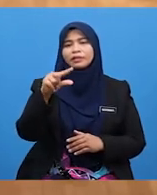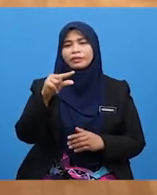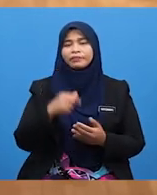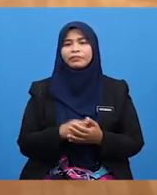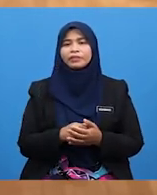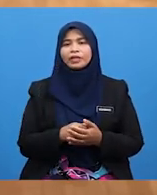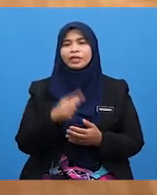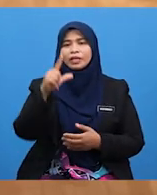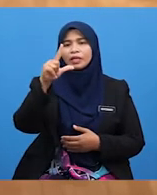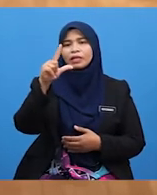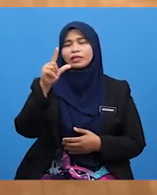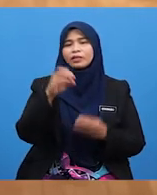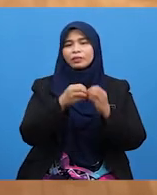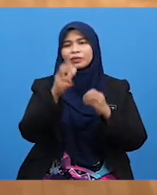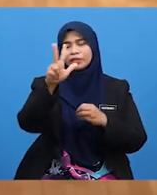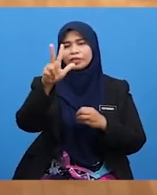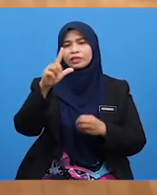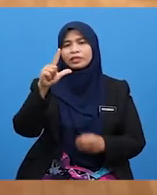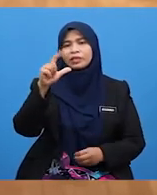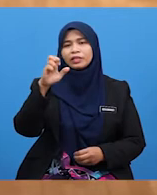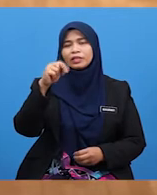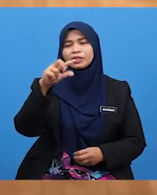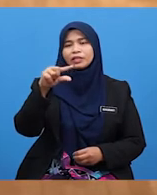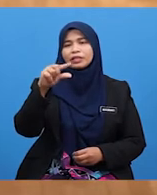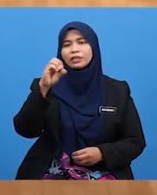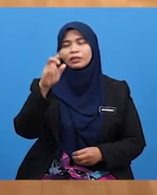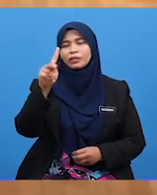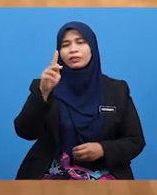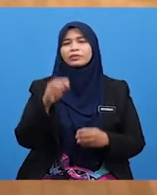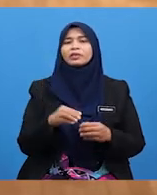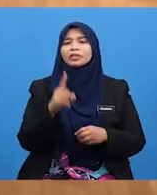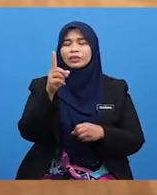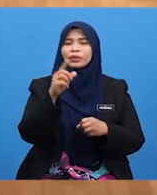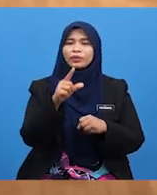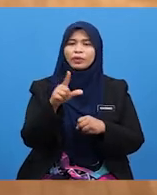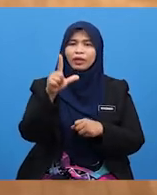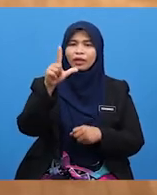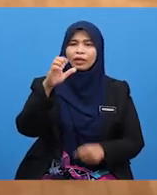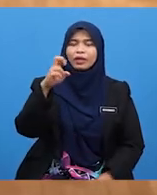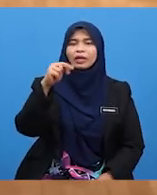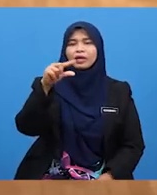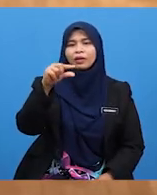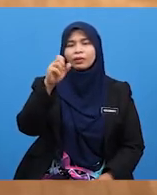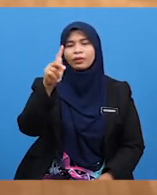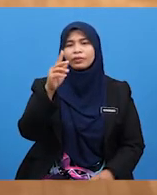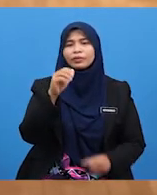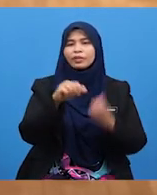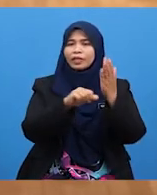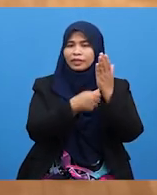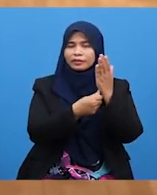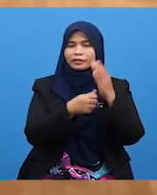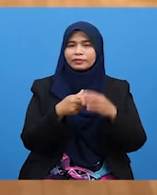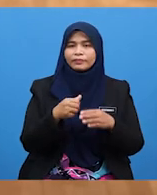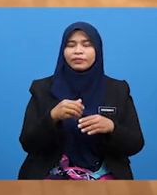adalah lenggok. Jadi lenggok ini adalah satu lenggok asas dalam nyanyian lagu Melayu asli. Ia juga